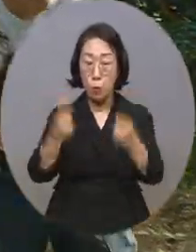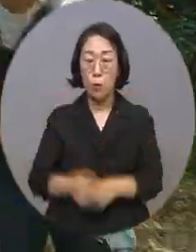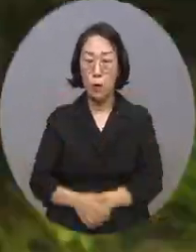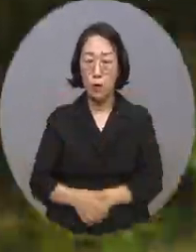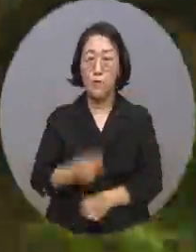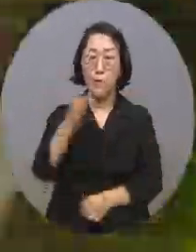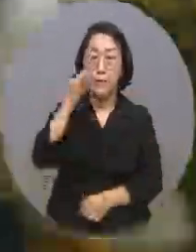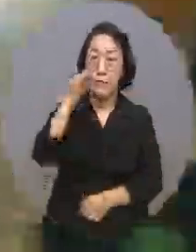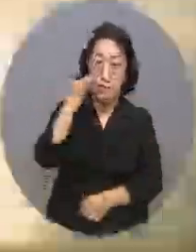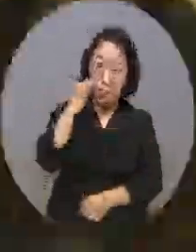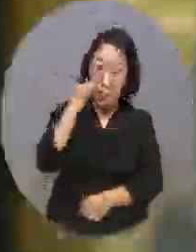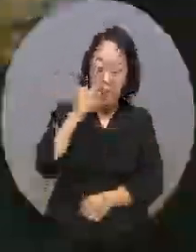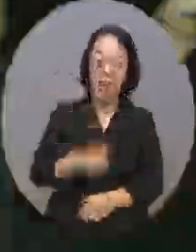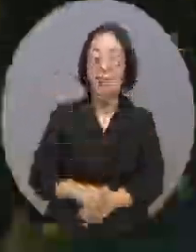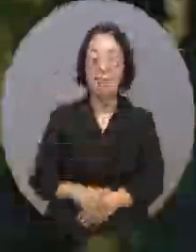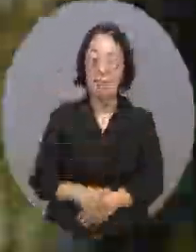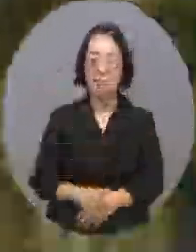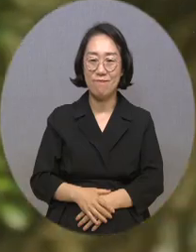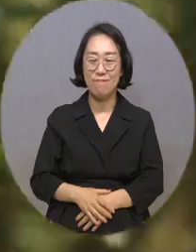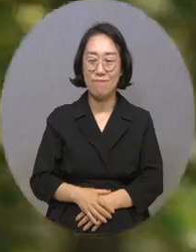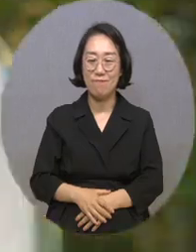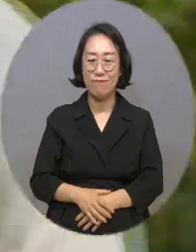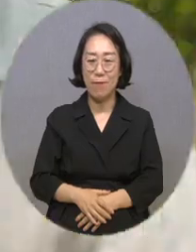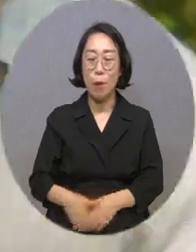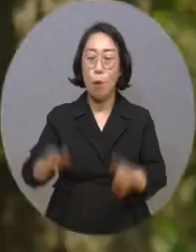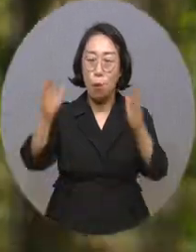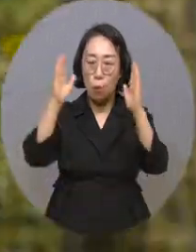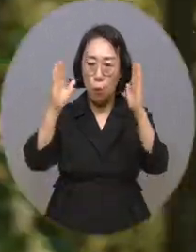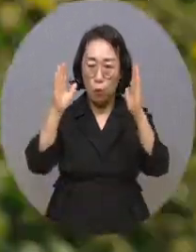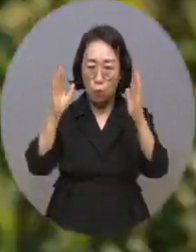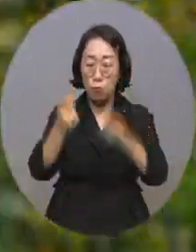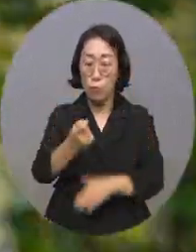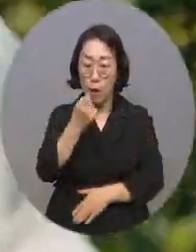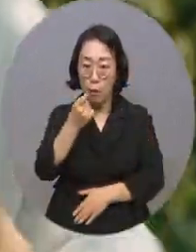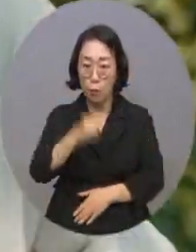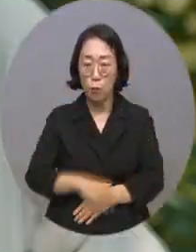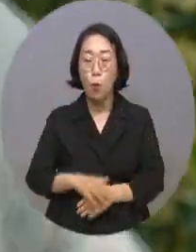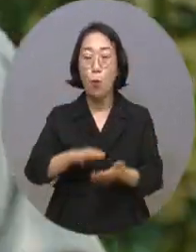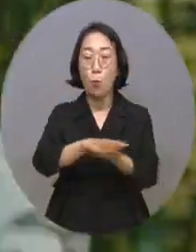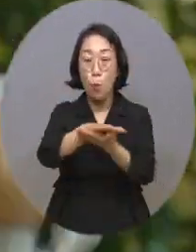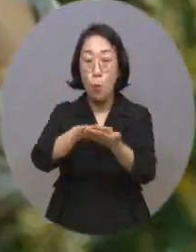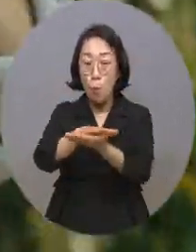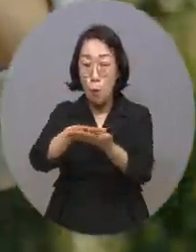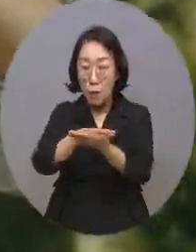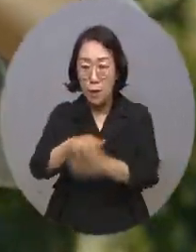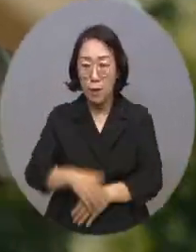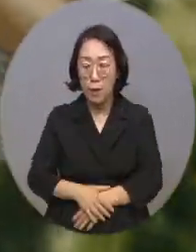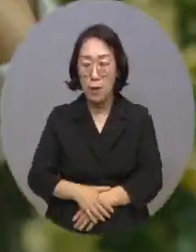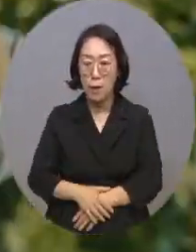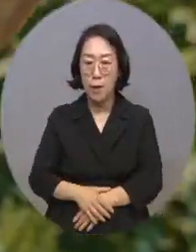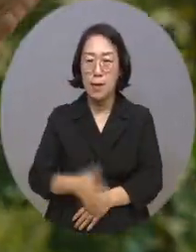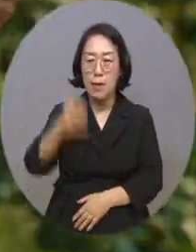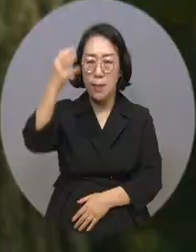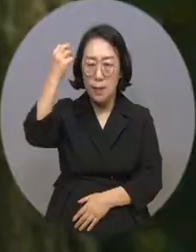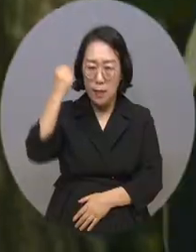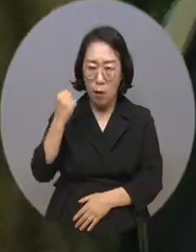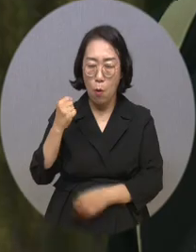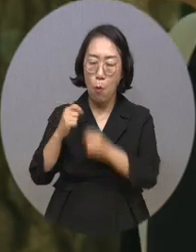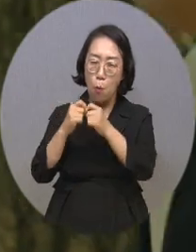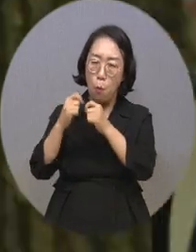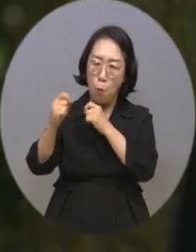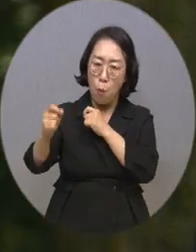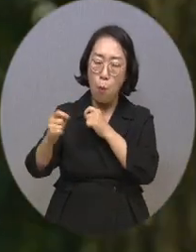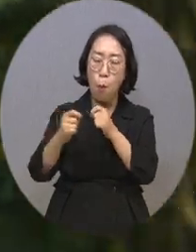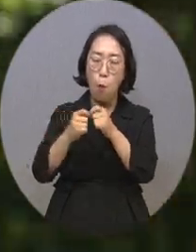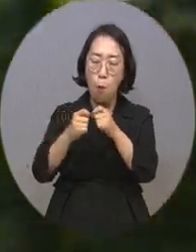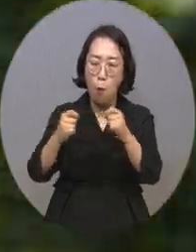흥미롭게 그런 흥미를 유도하면은 공부도 되고 놀이를 통해서 뭔가를 받아들이면 기억도 오래 남고 공부도 되니까 또 사람도